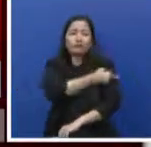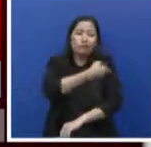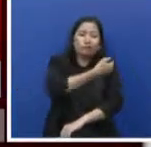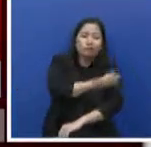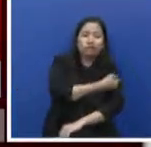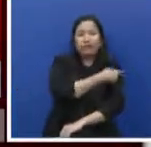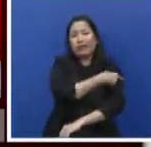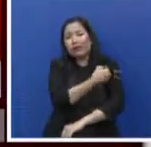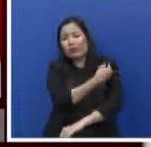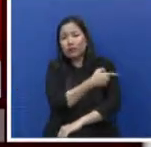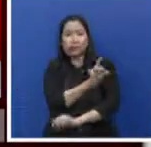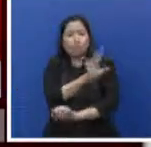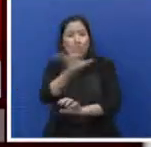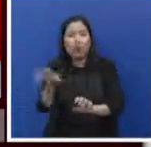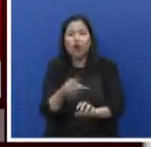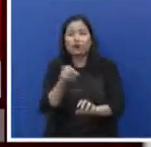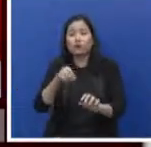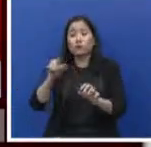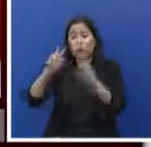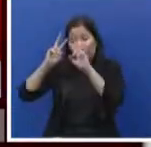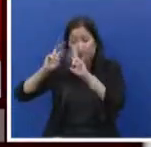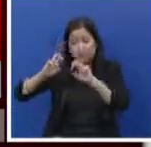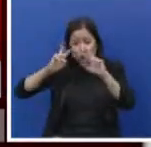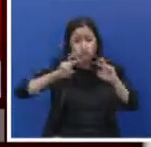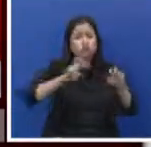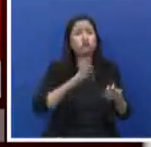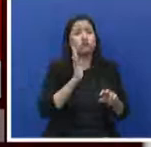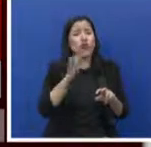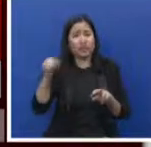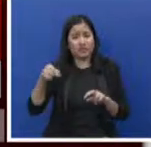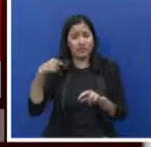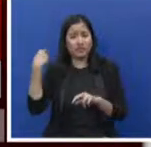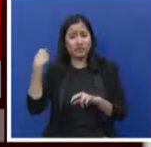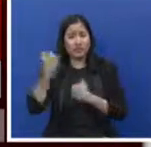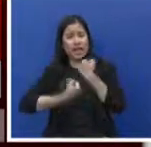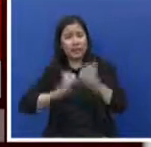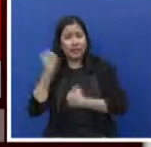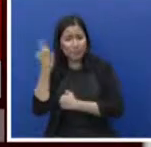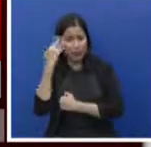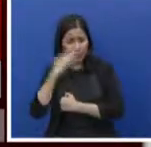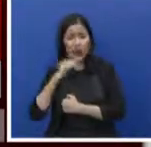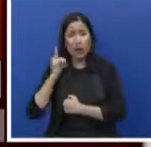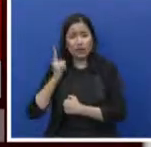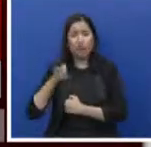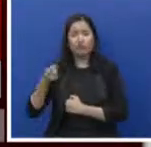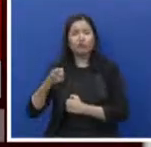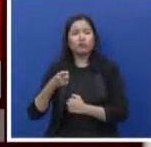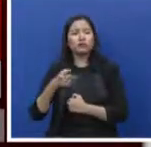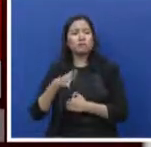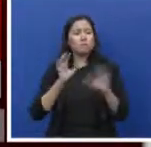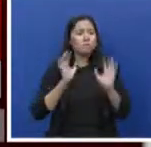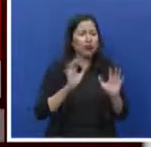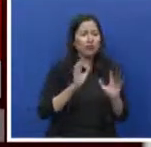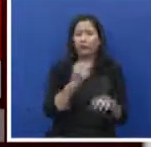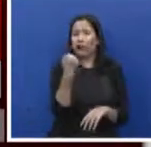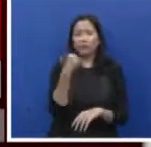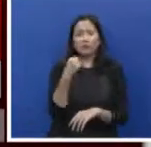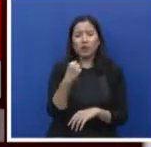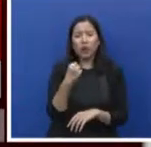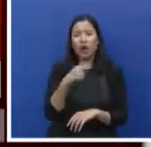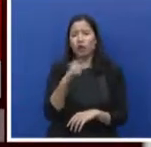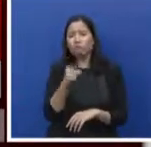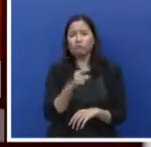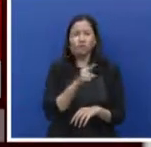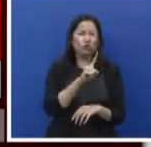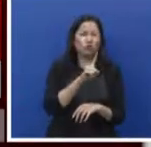pakai. Tapi sudah kita pelajari karena mereka juga ada kegiatan sehari-hari, nggak mungkin bisa banyak. Ya paling ada yang bisa